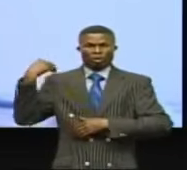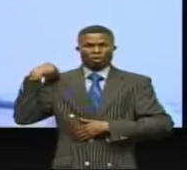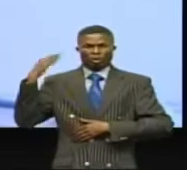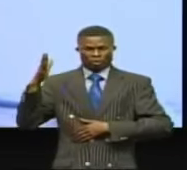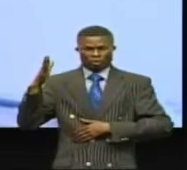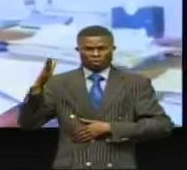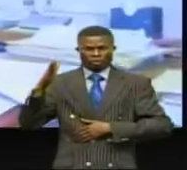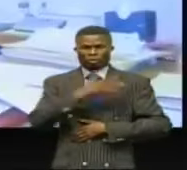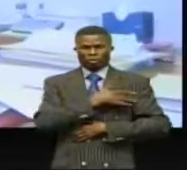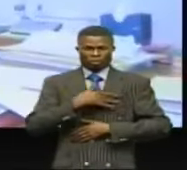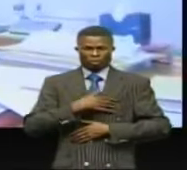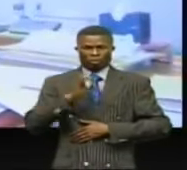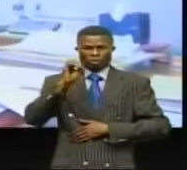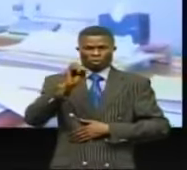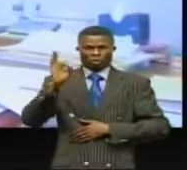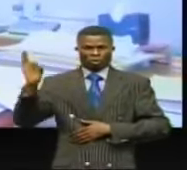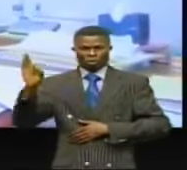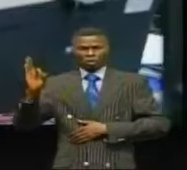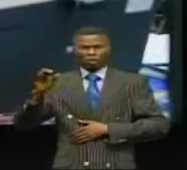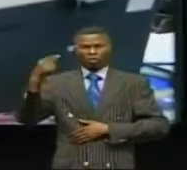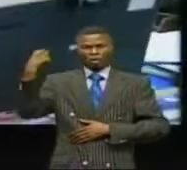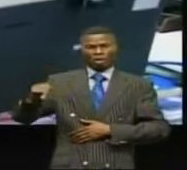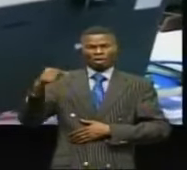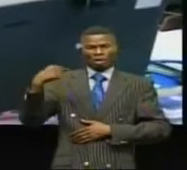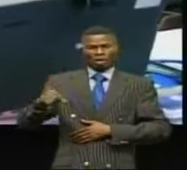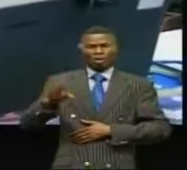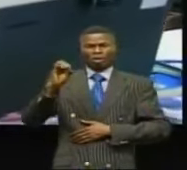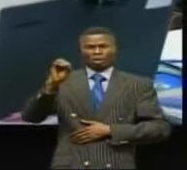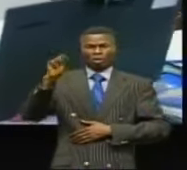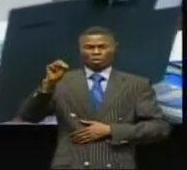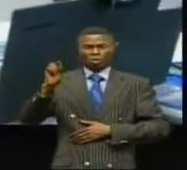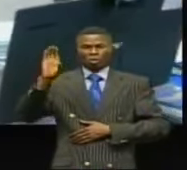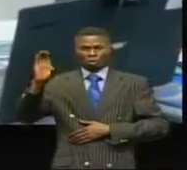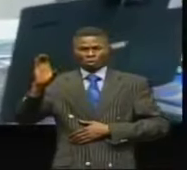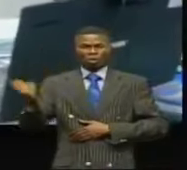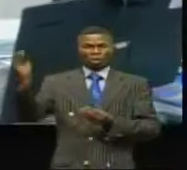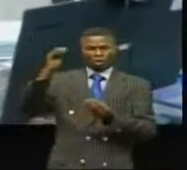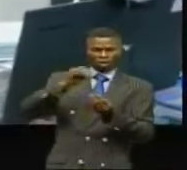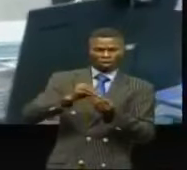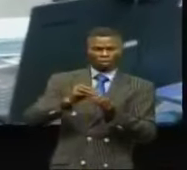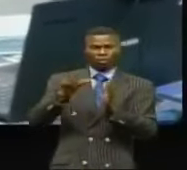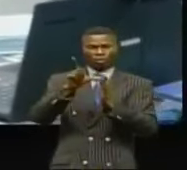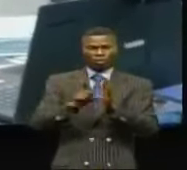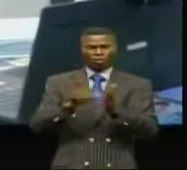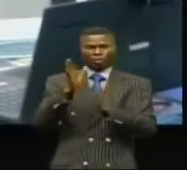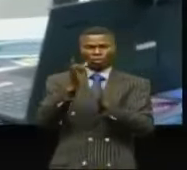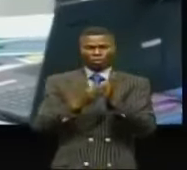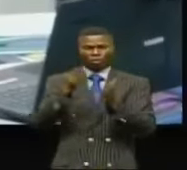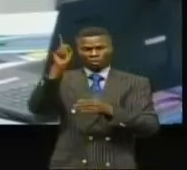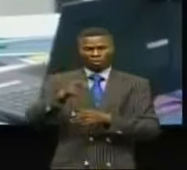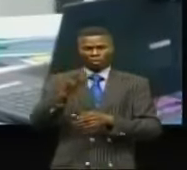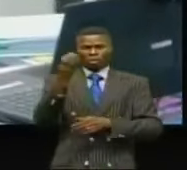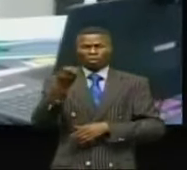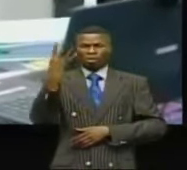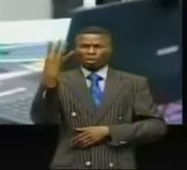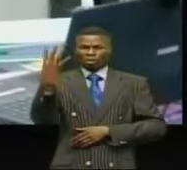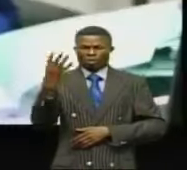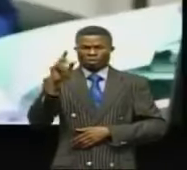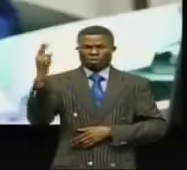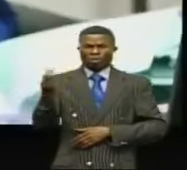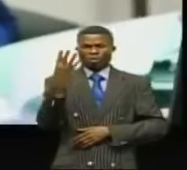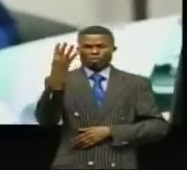dénommé Office national du café ONC tel que modifié et complété par le décret numéro 18/044 du